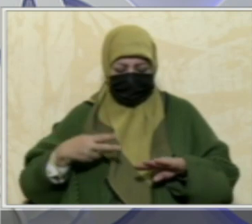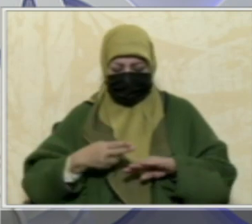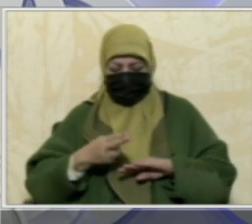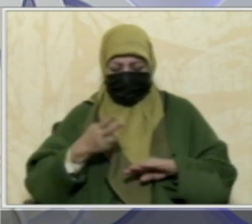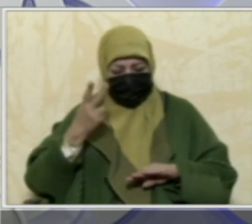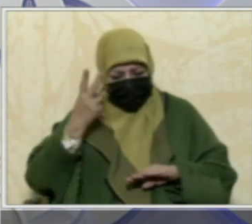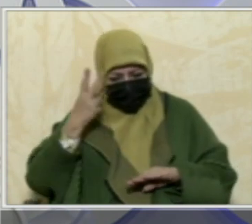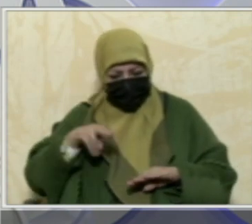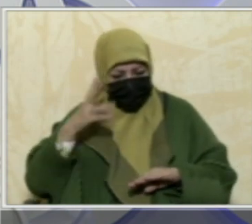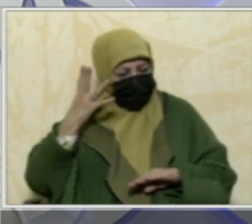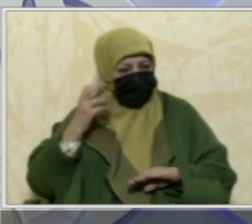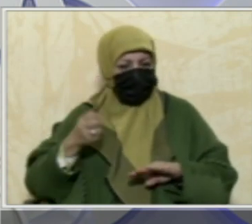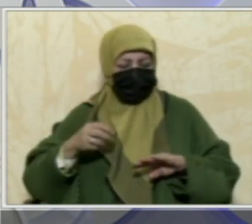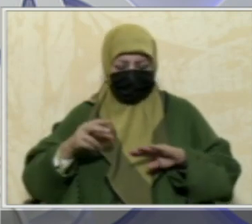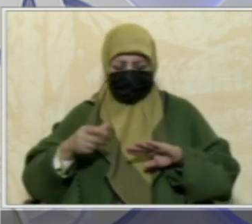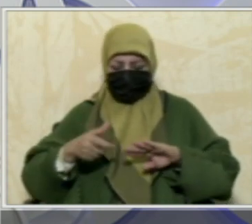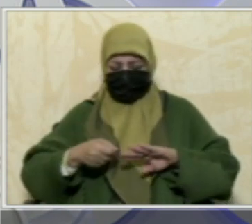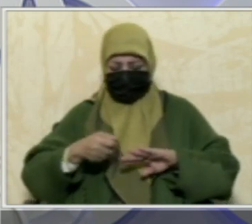ايه